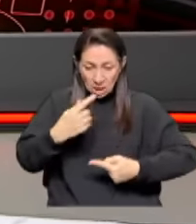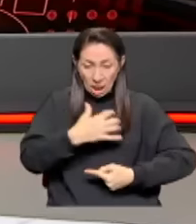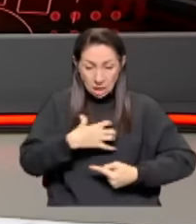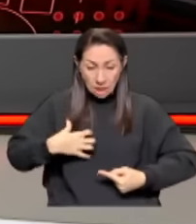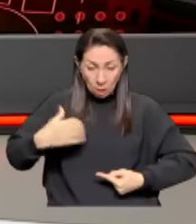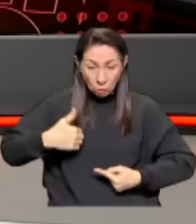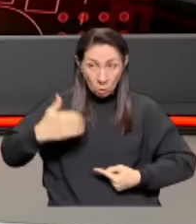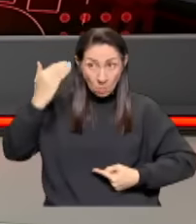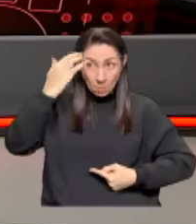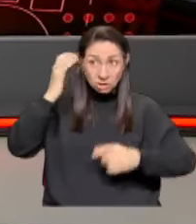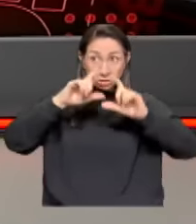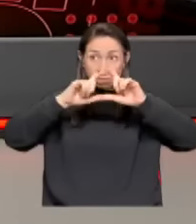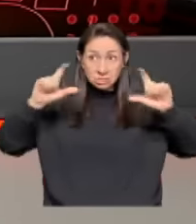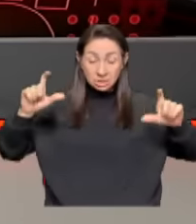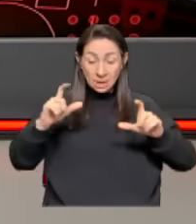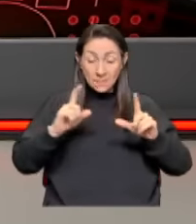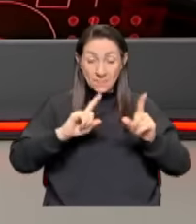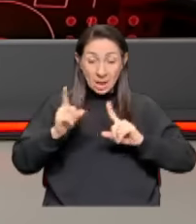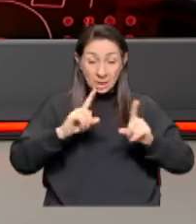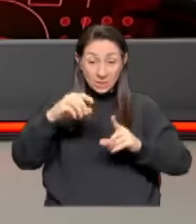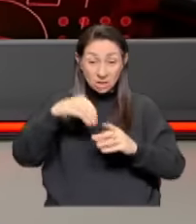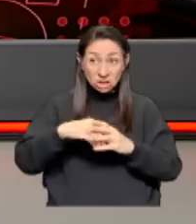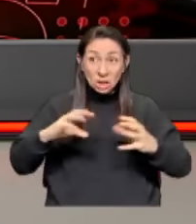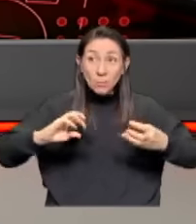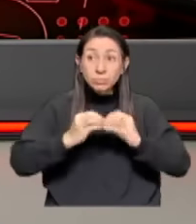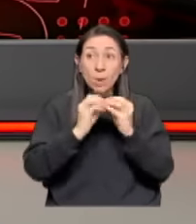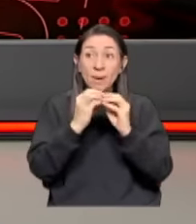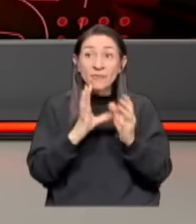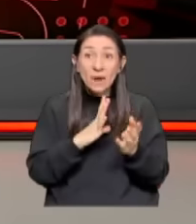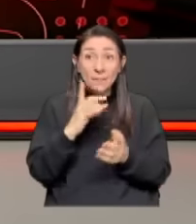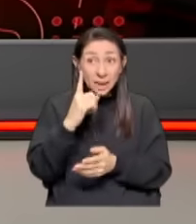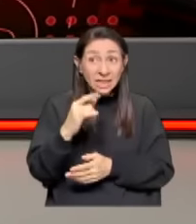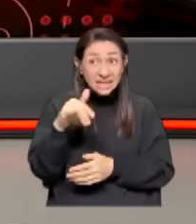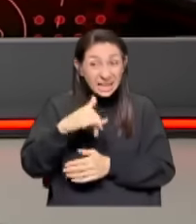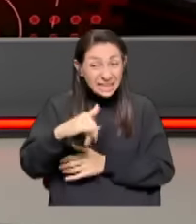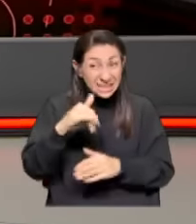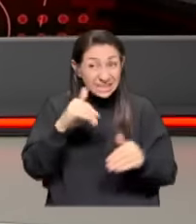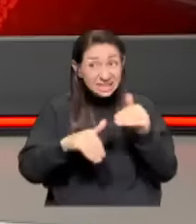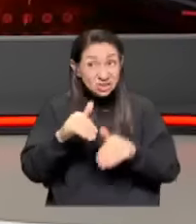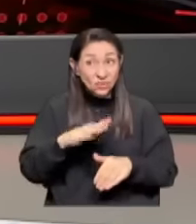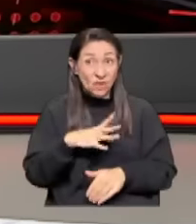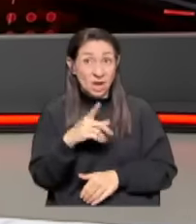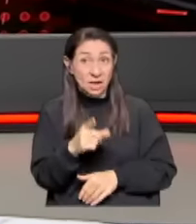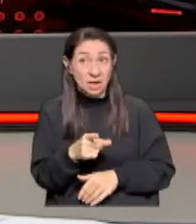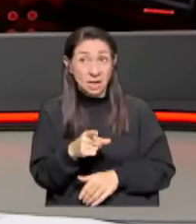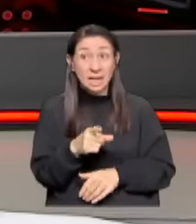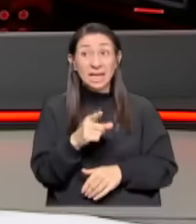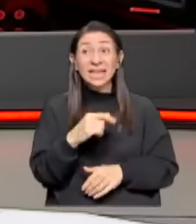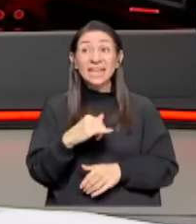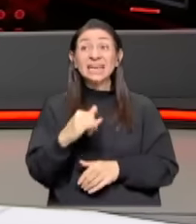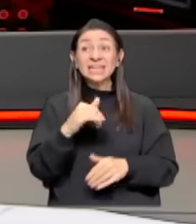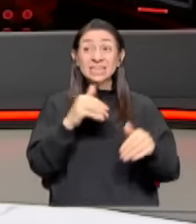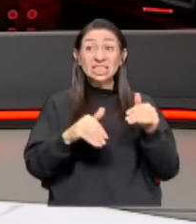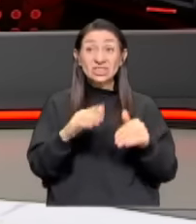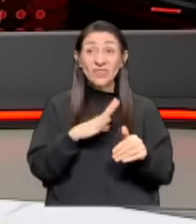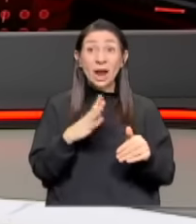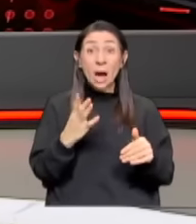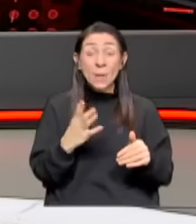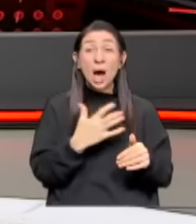kurumları, yargı kurumları arasında kriz var. Bakın yakında bir seçim var. Yakında seçim var